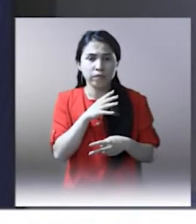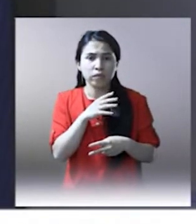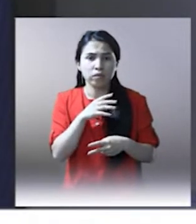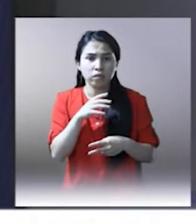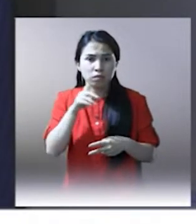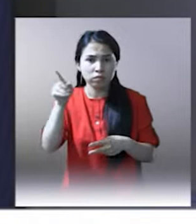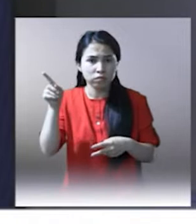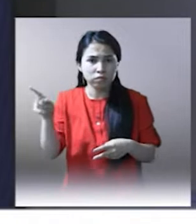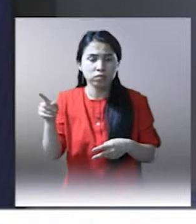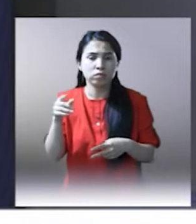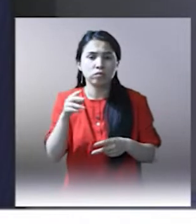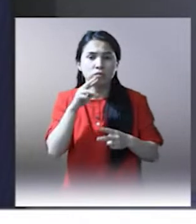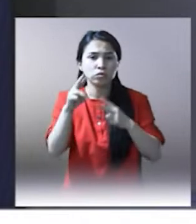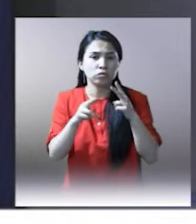аулалары.